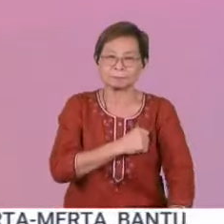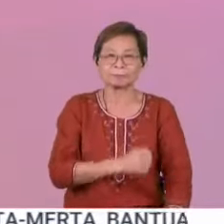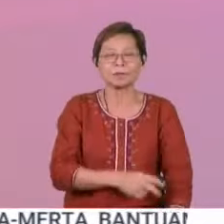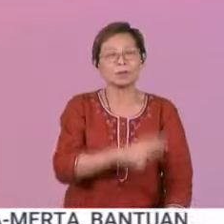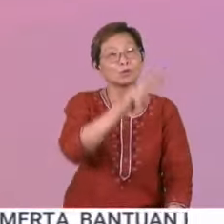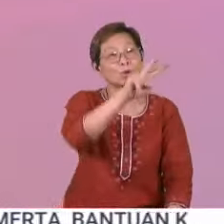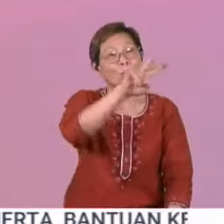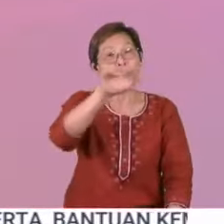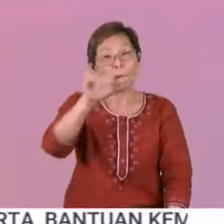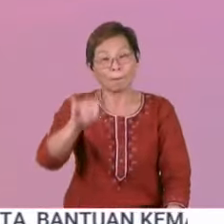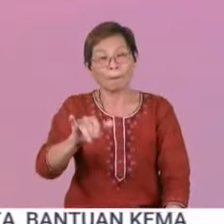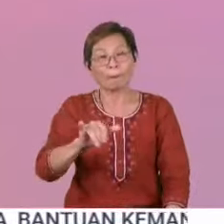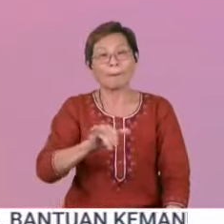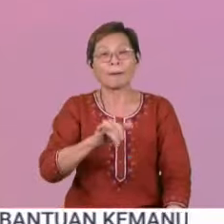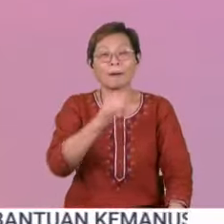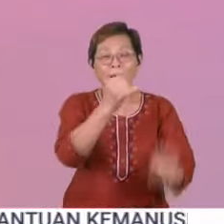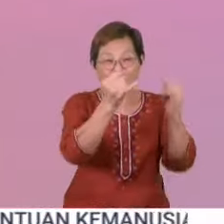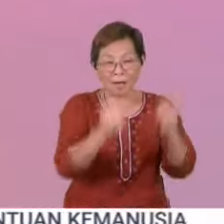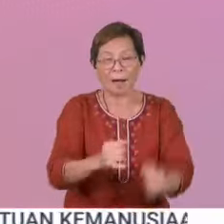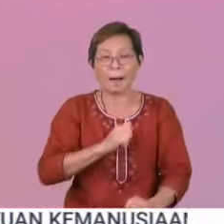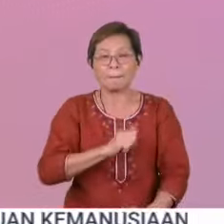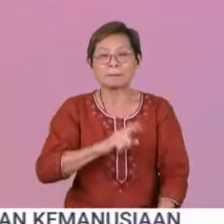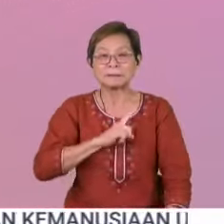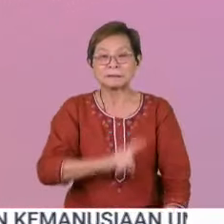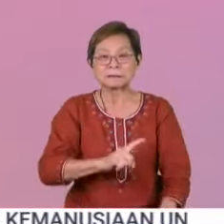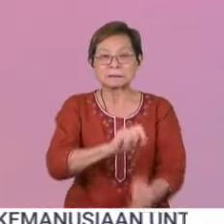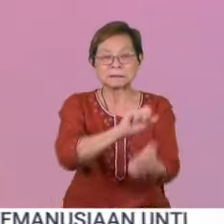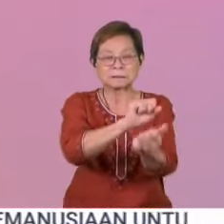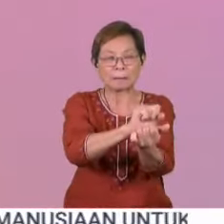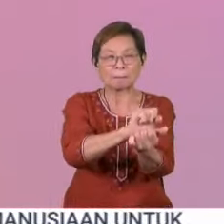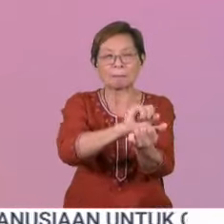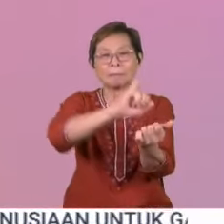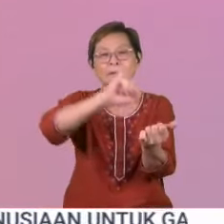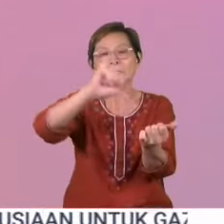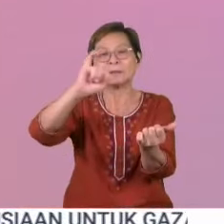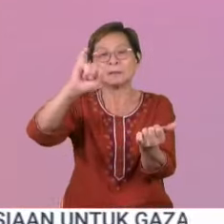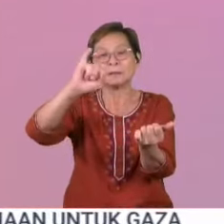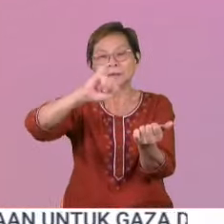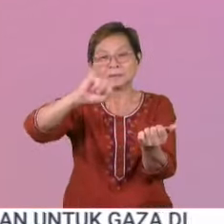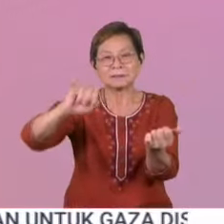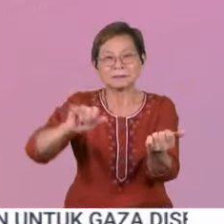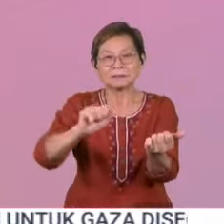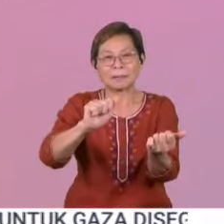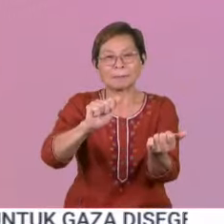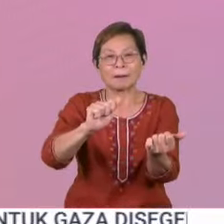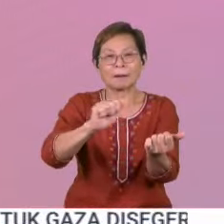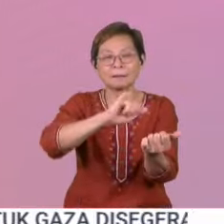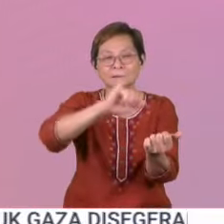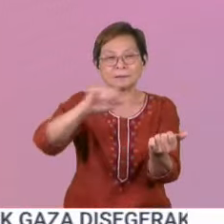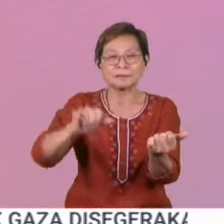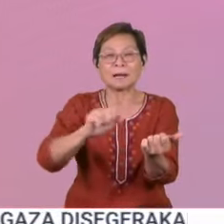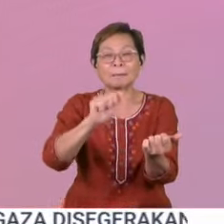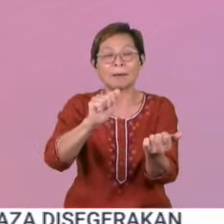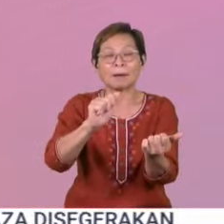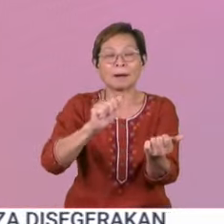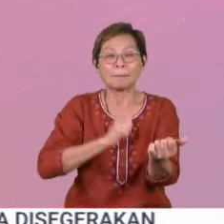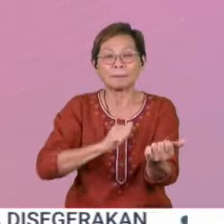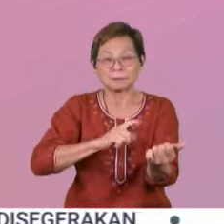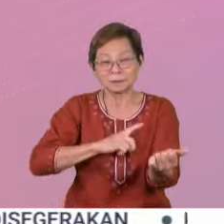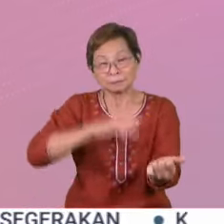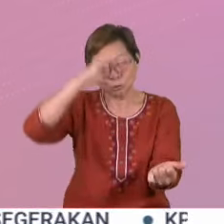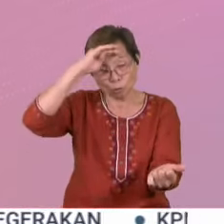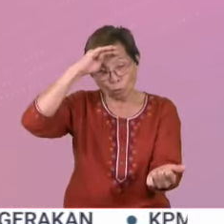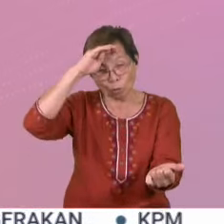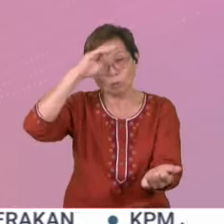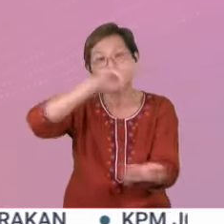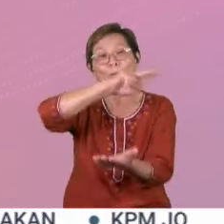26 individu beragama Islam termasuk dua wanita ditahan Jabatan Agama Islam Negeri Johor menerusi ops hibur di sebuah pusat hiburan